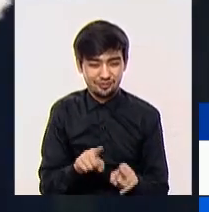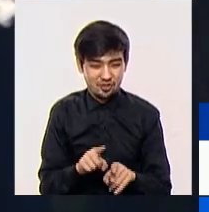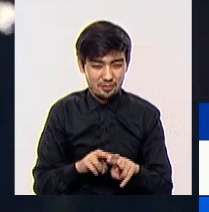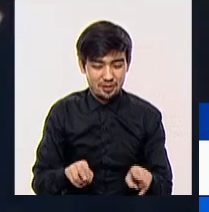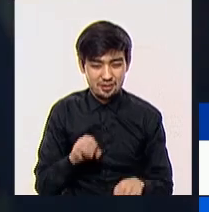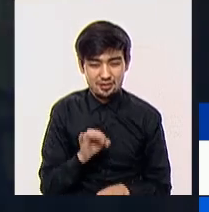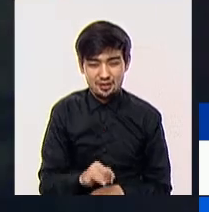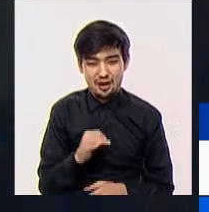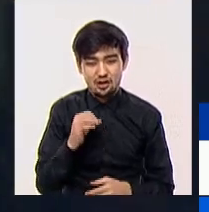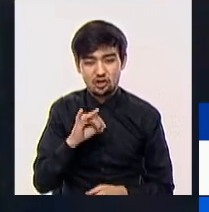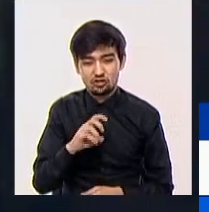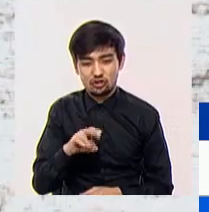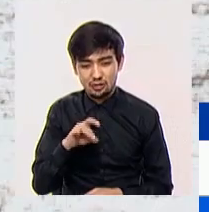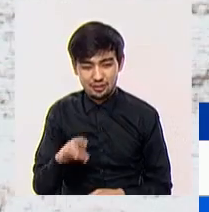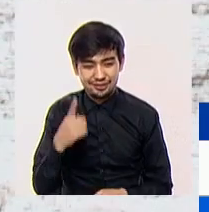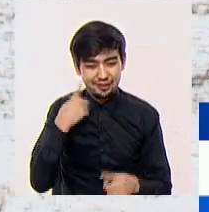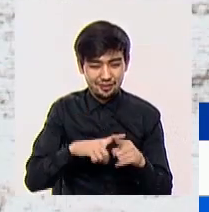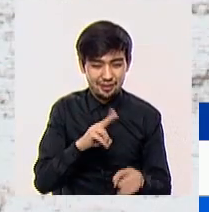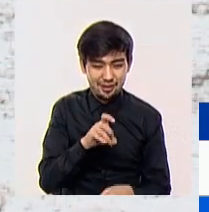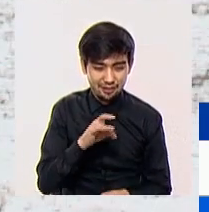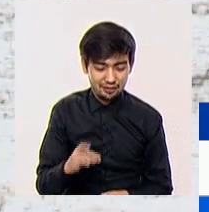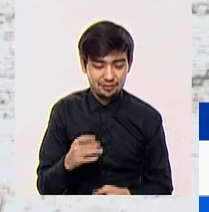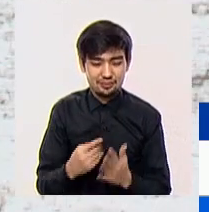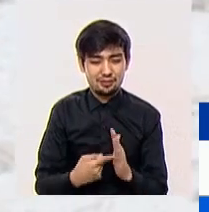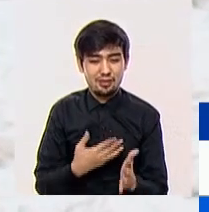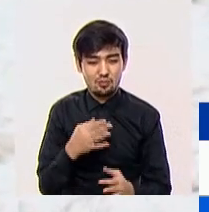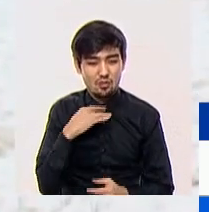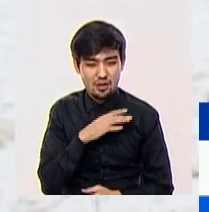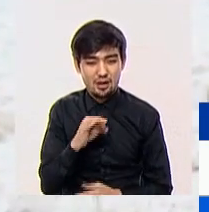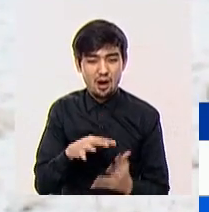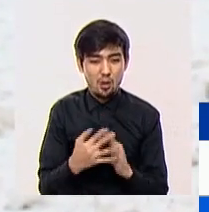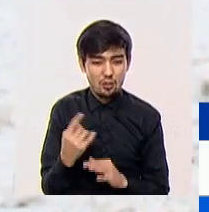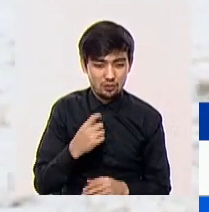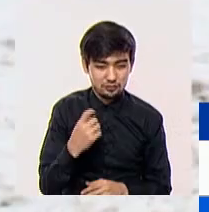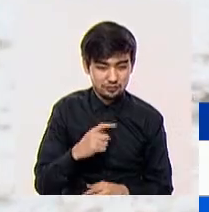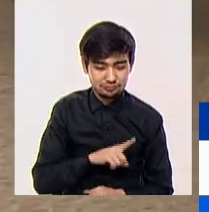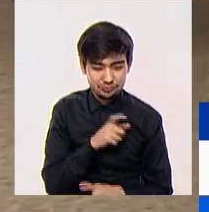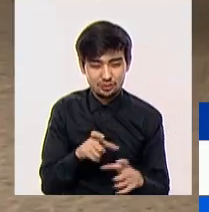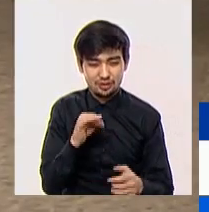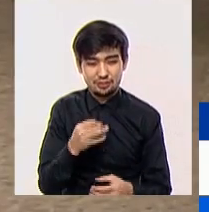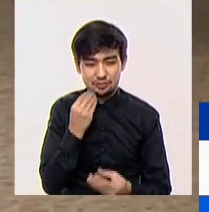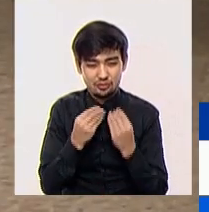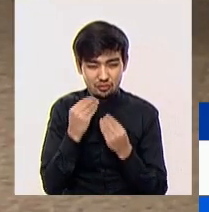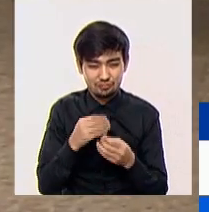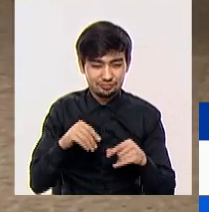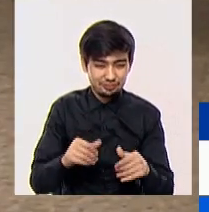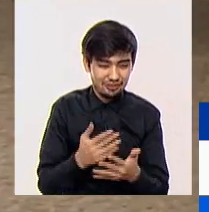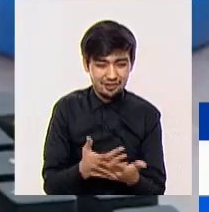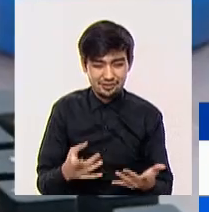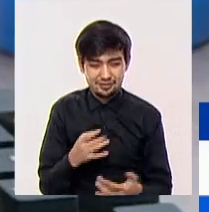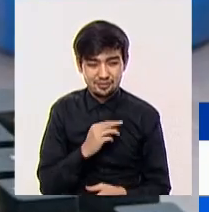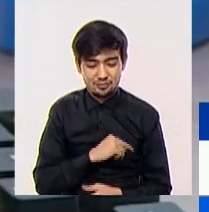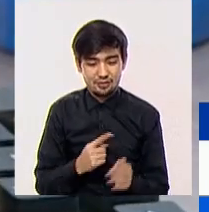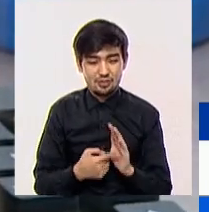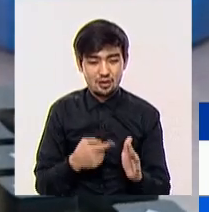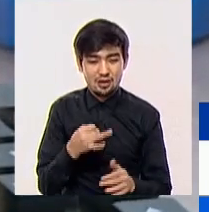востребованы инженерно-технические кадры, а также специалисты сельского хозяйства и пищевой промышленности. Однако запросы рынка труда